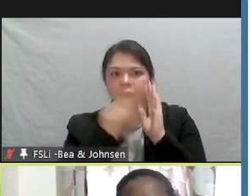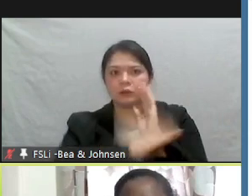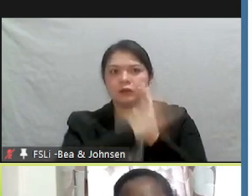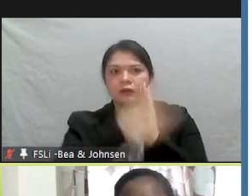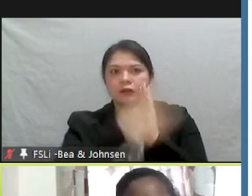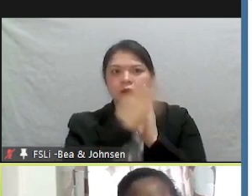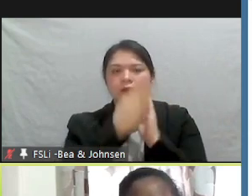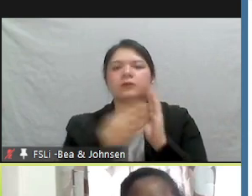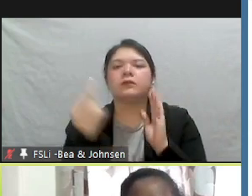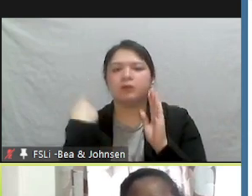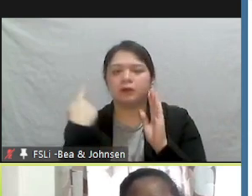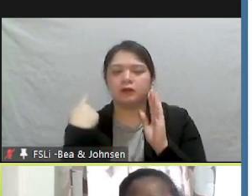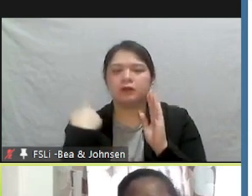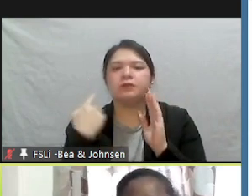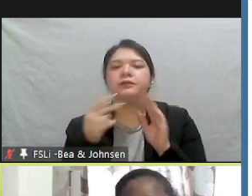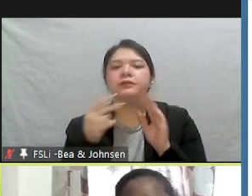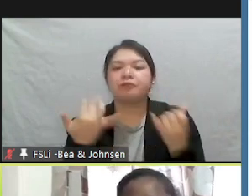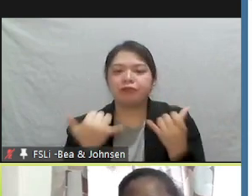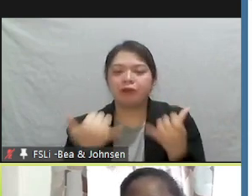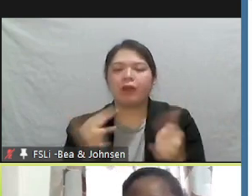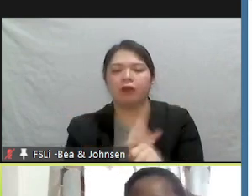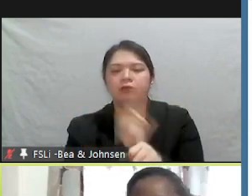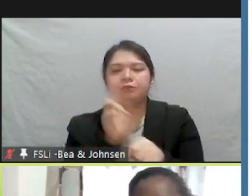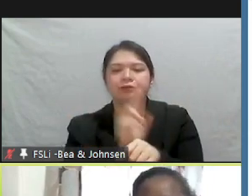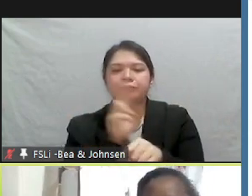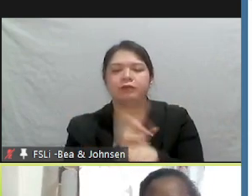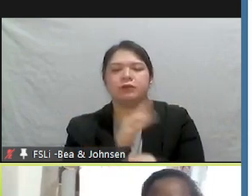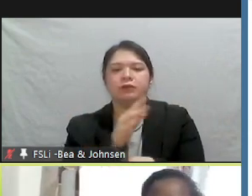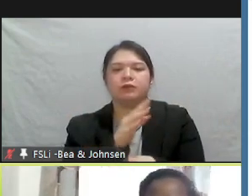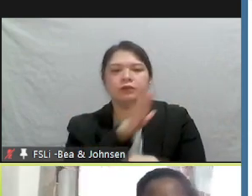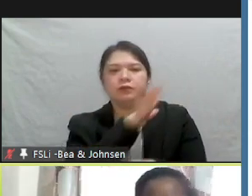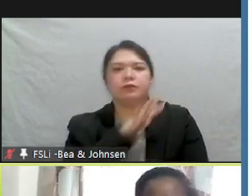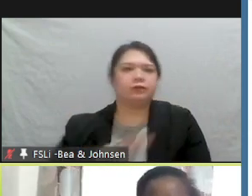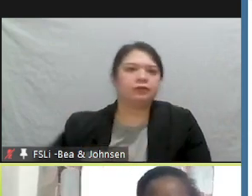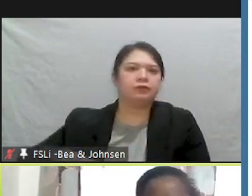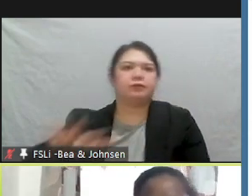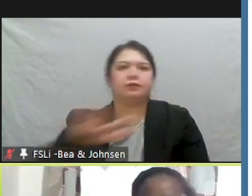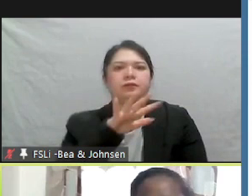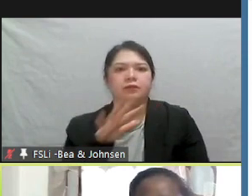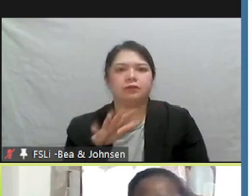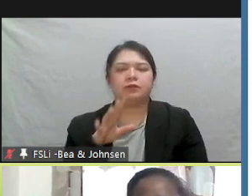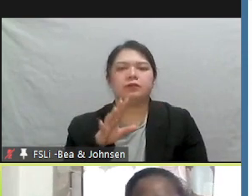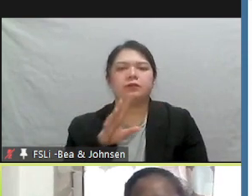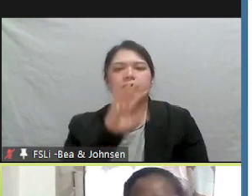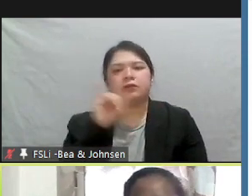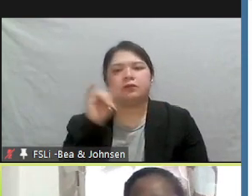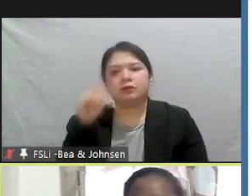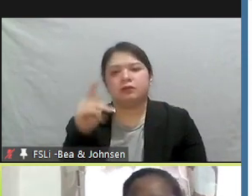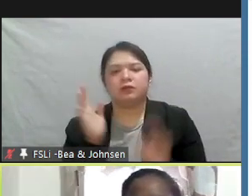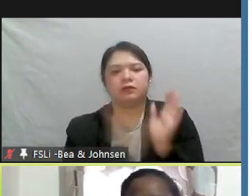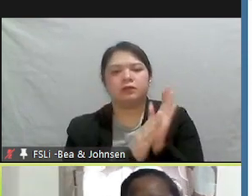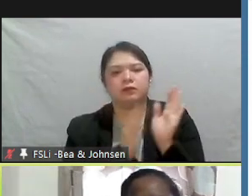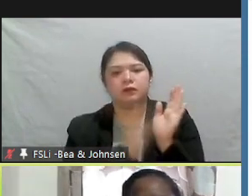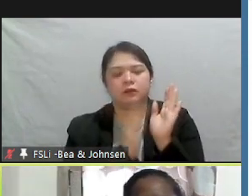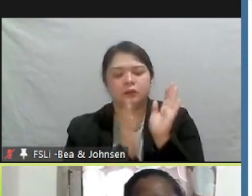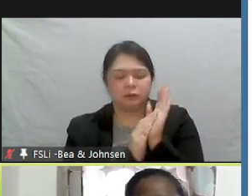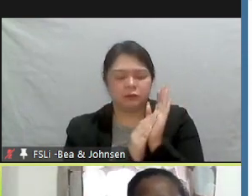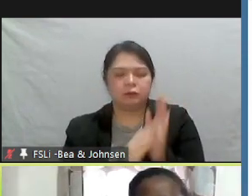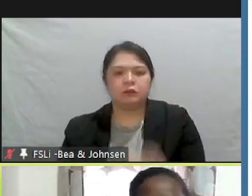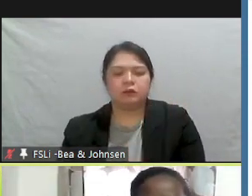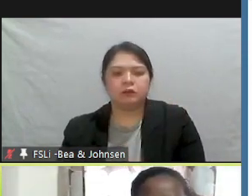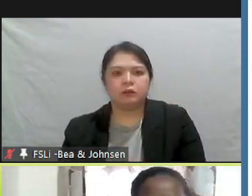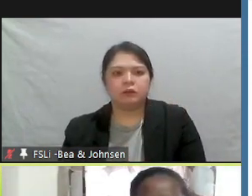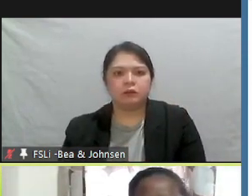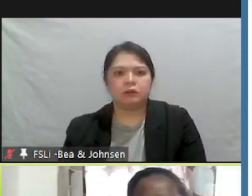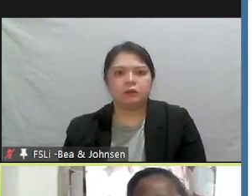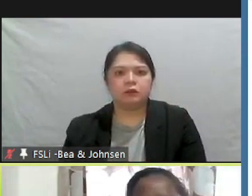yan na po talaga yung ginagamit namin dito sa Botolan, sa mga IP school sa Botolan po.